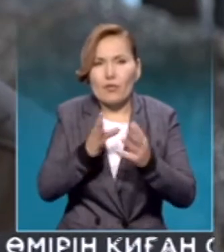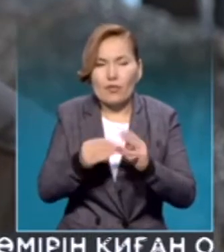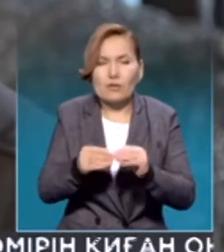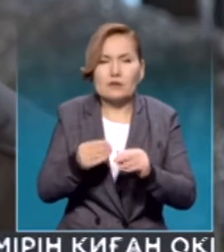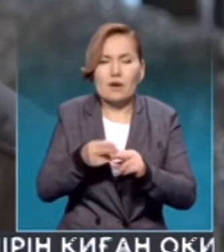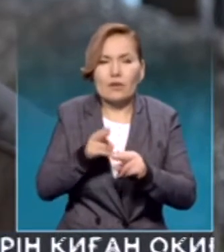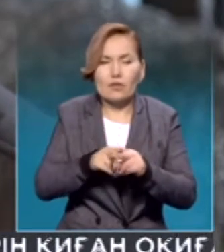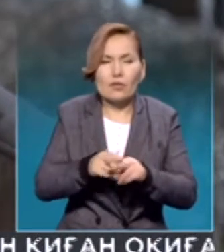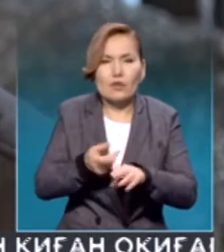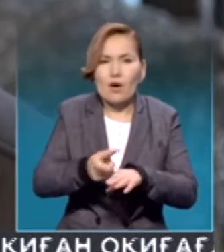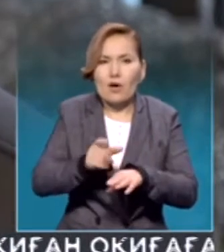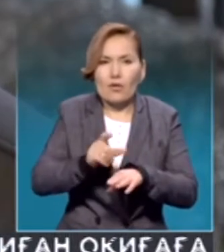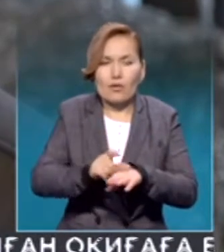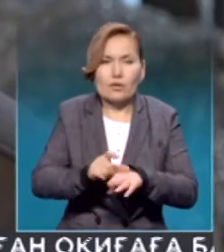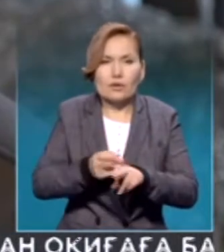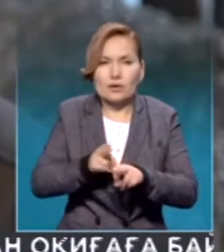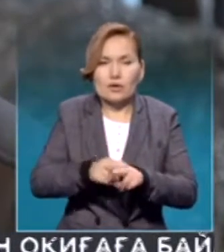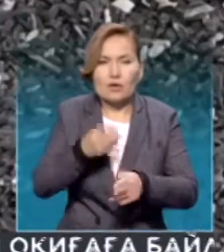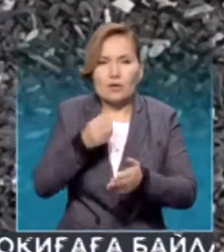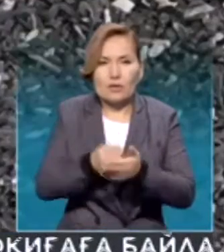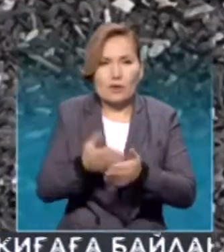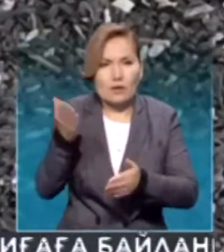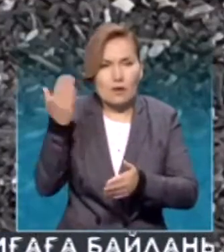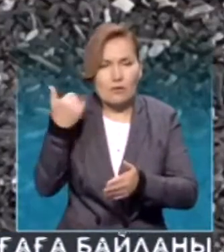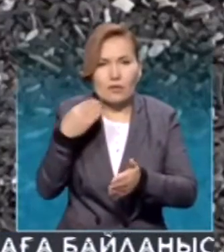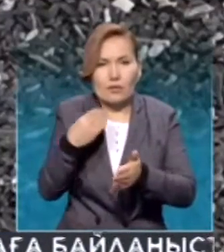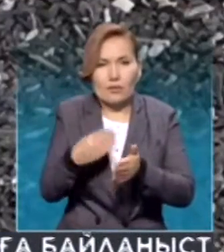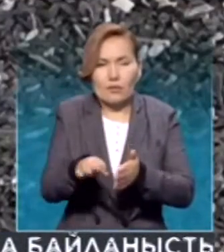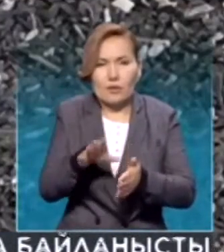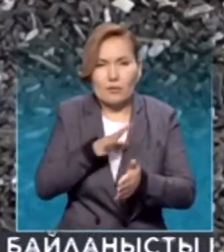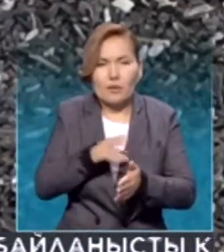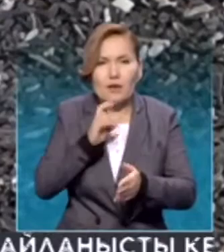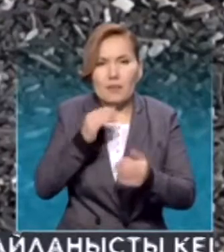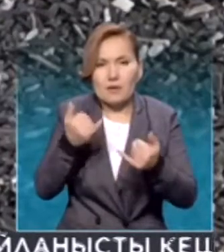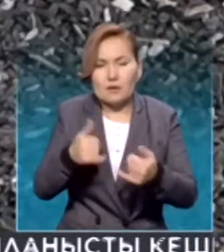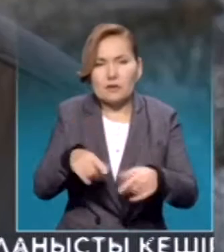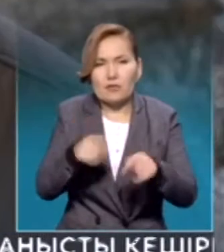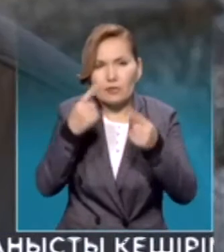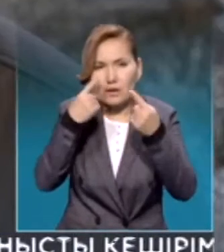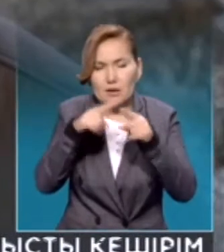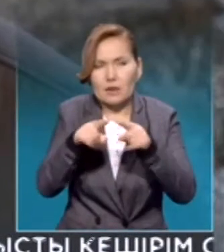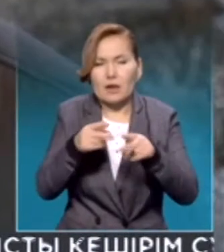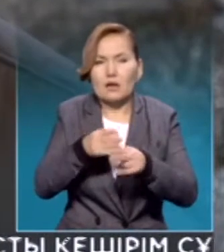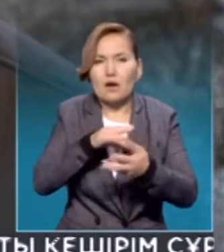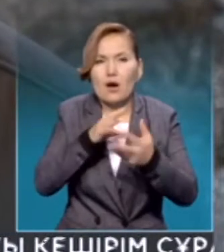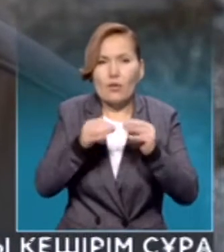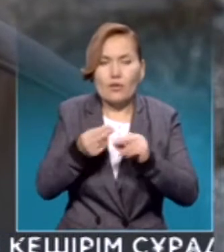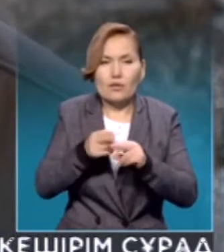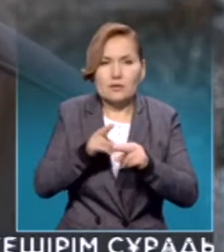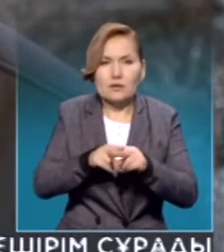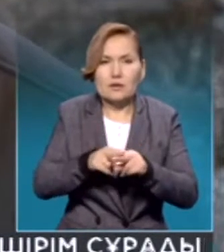Келесі жылы көктемде ештеңе еге алмайды. Солярка алмайды, сайман алмайды. Ертең біз өзіміз сол